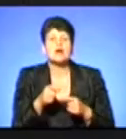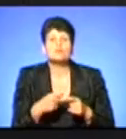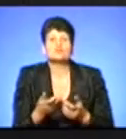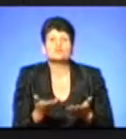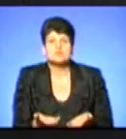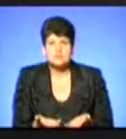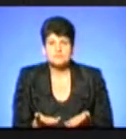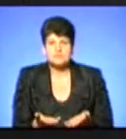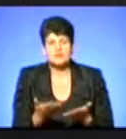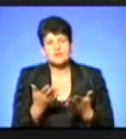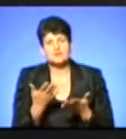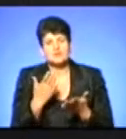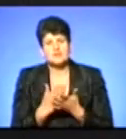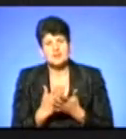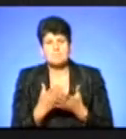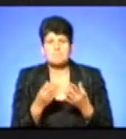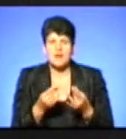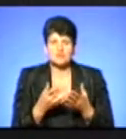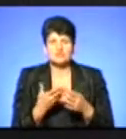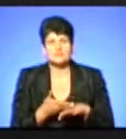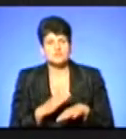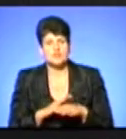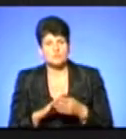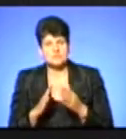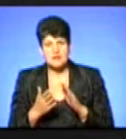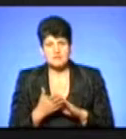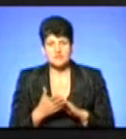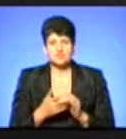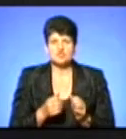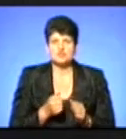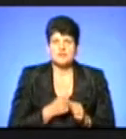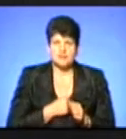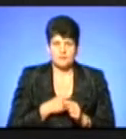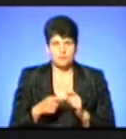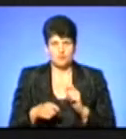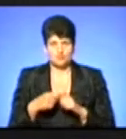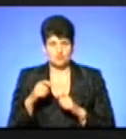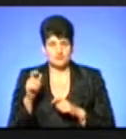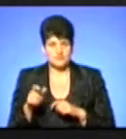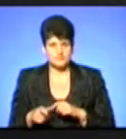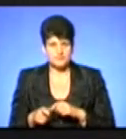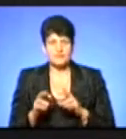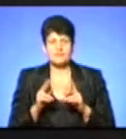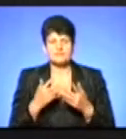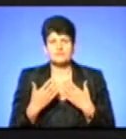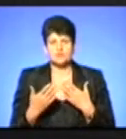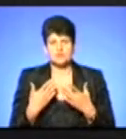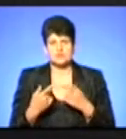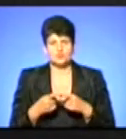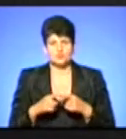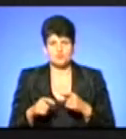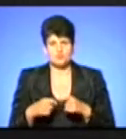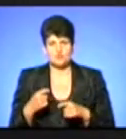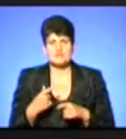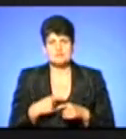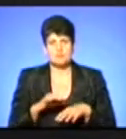Встановлюється, чи є обтяжуючі і пом'якшуючі обставини, чи кається порушнику скоєному, і як він відноситься сам до порушення, як він